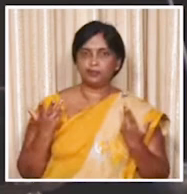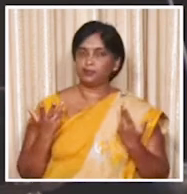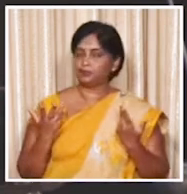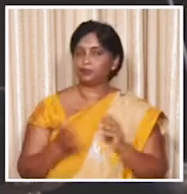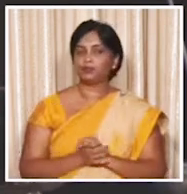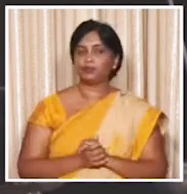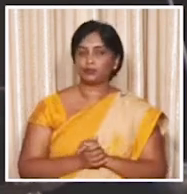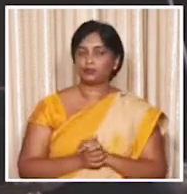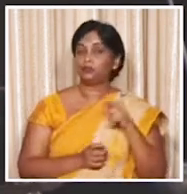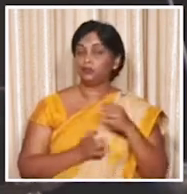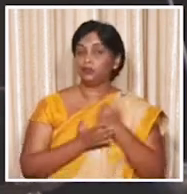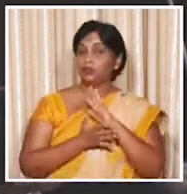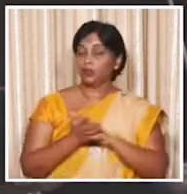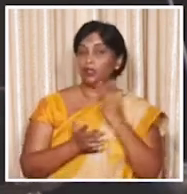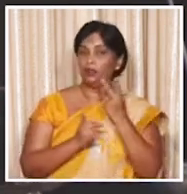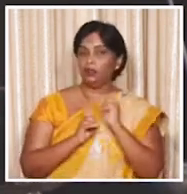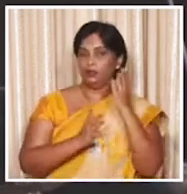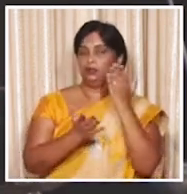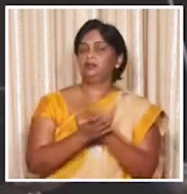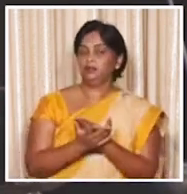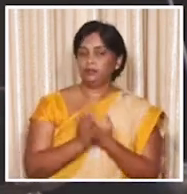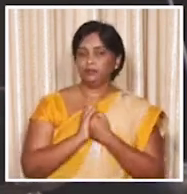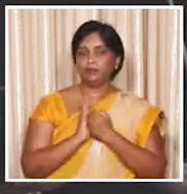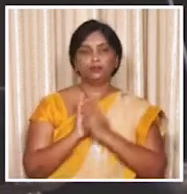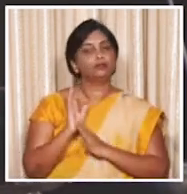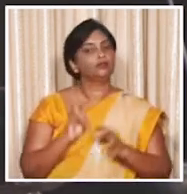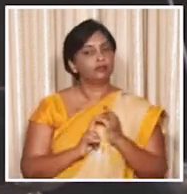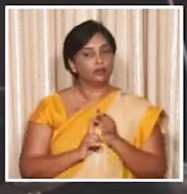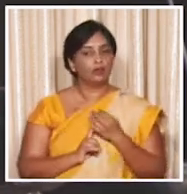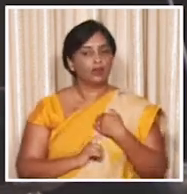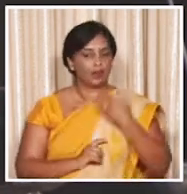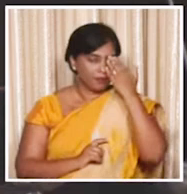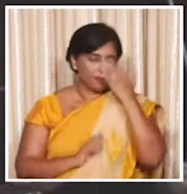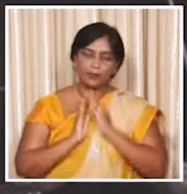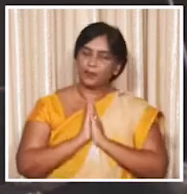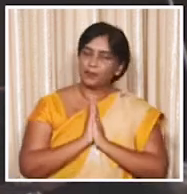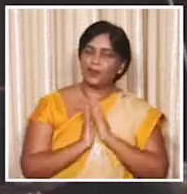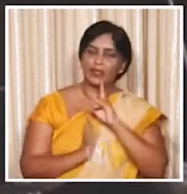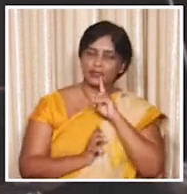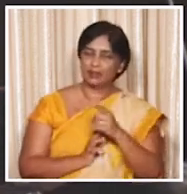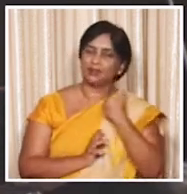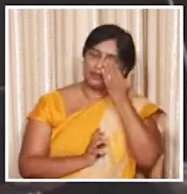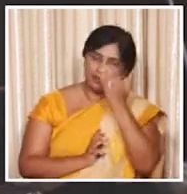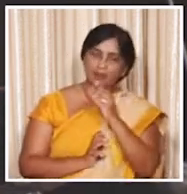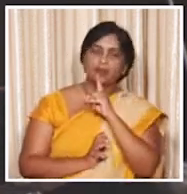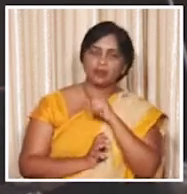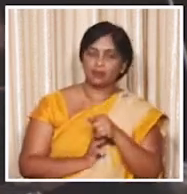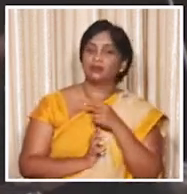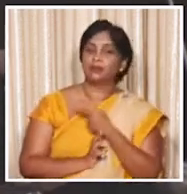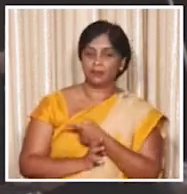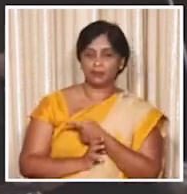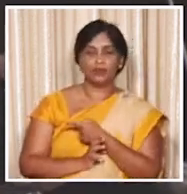சபாபீடத்துக்கும் தங்களுக்கும் இதிலே சமர்ப்பிக்கின்றேன். கௌரவ அமைச்சர் அவர்களே, மிகவும் வறுமையான ஏழ்மையான குடும்பத்தைச் சேர்ந்த அந்த மாணவிக்கு